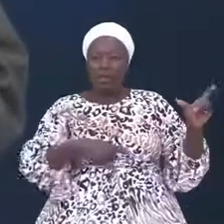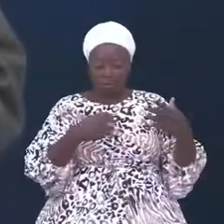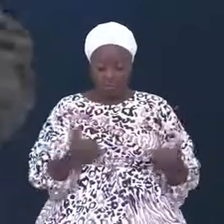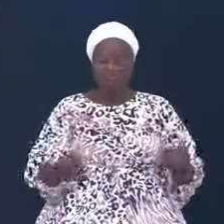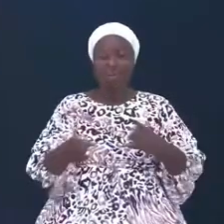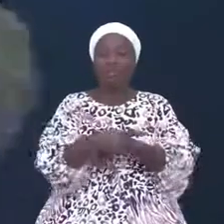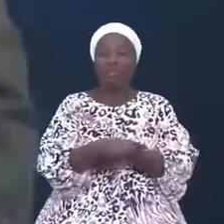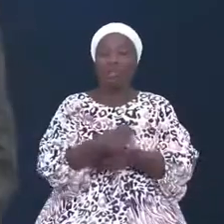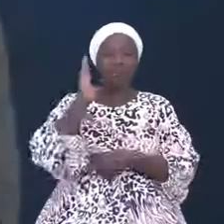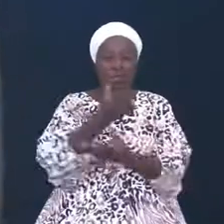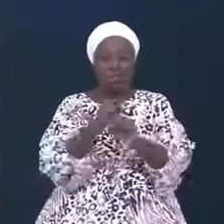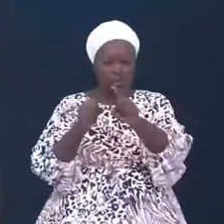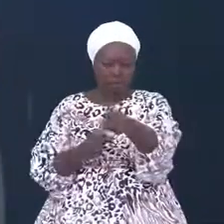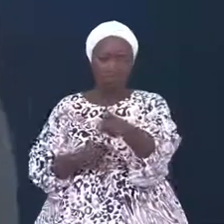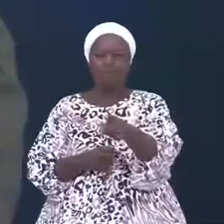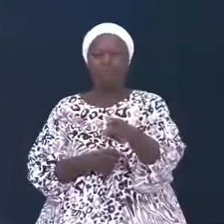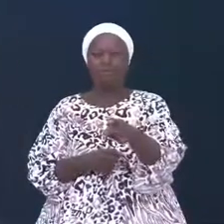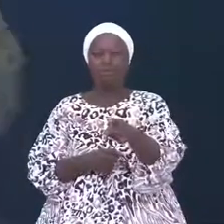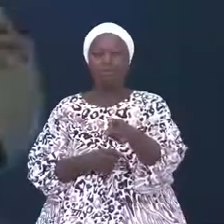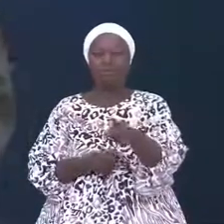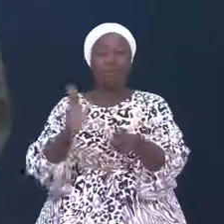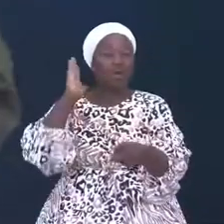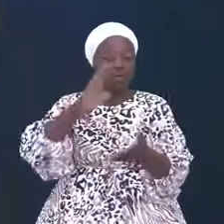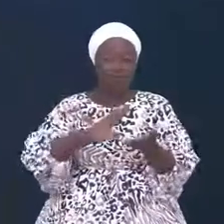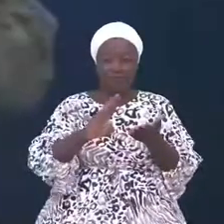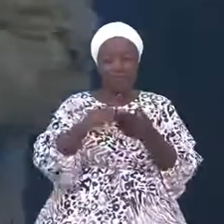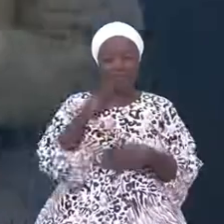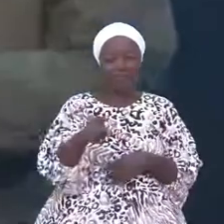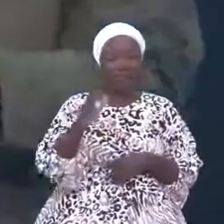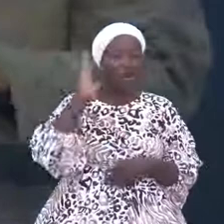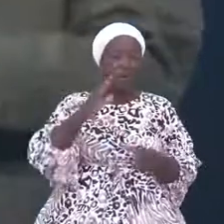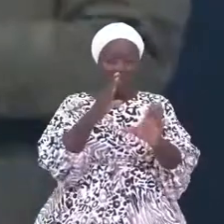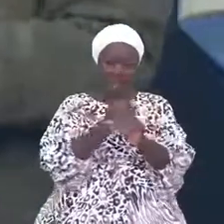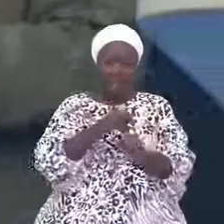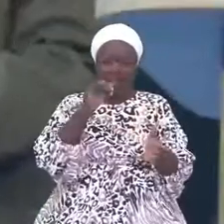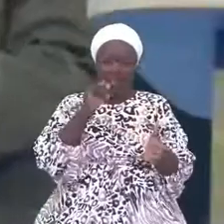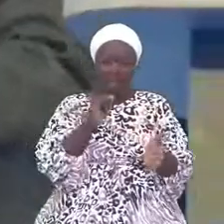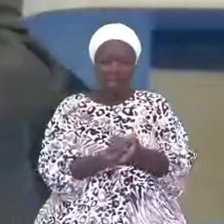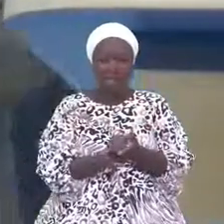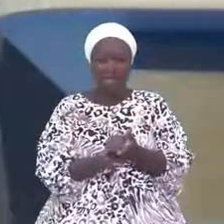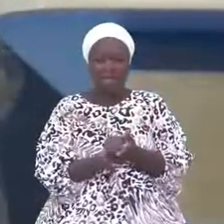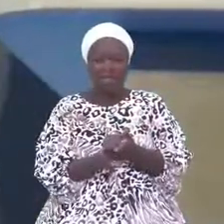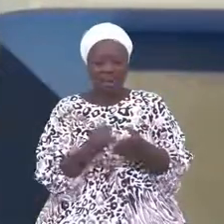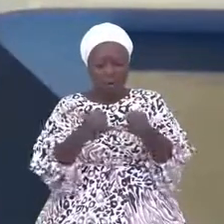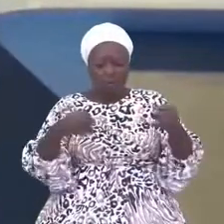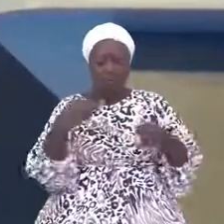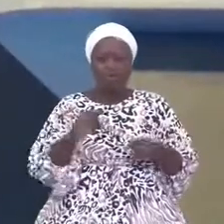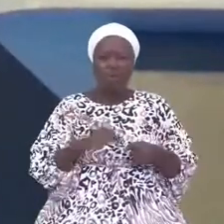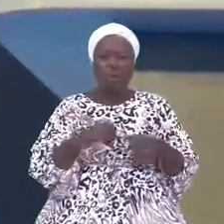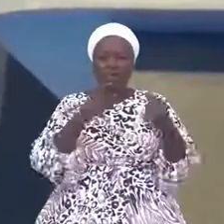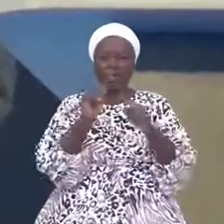Et la miséricorde du Seigneur multiforme va te sauver, va te pardonner,